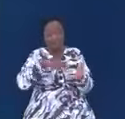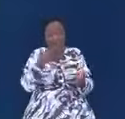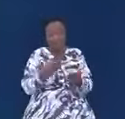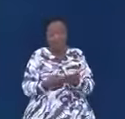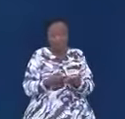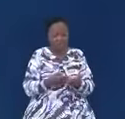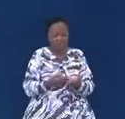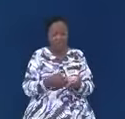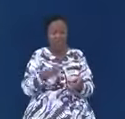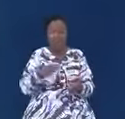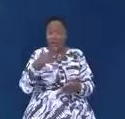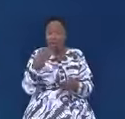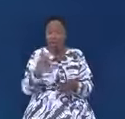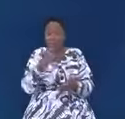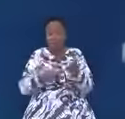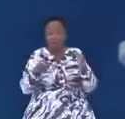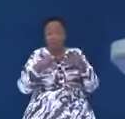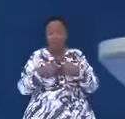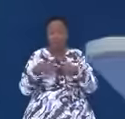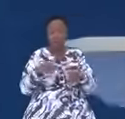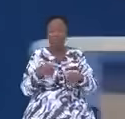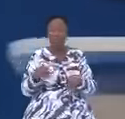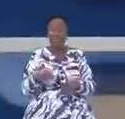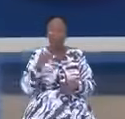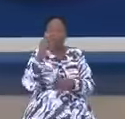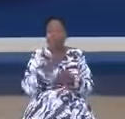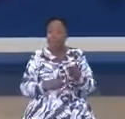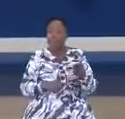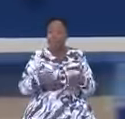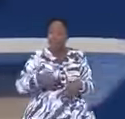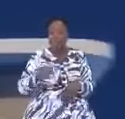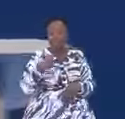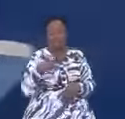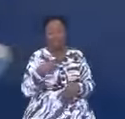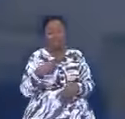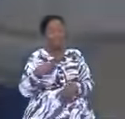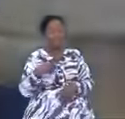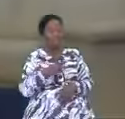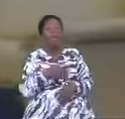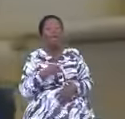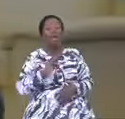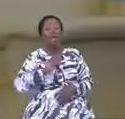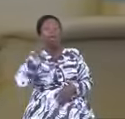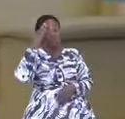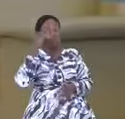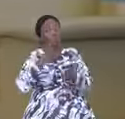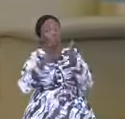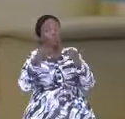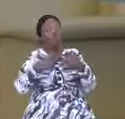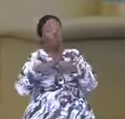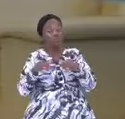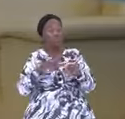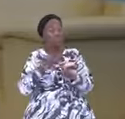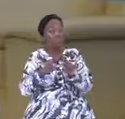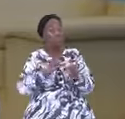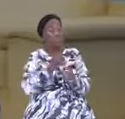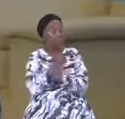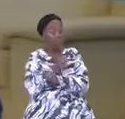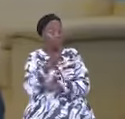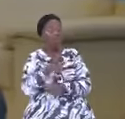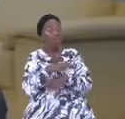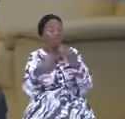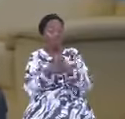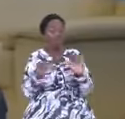y dis toujours je sais ce que tu as fait mais je t'aime et tu ne vas pas périr